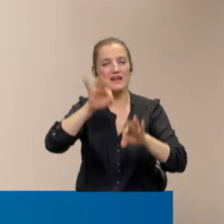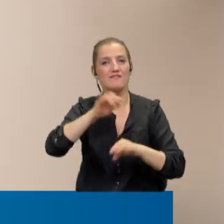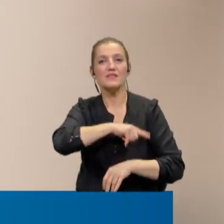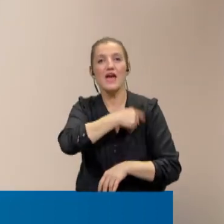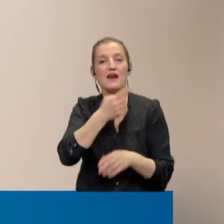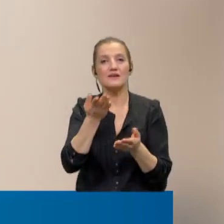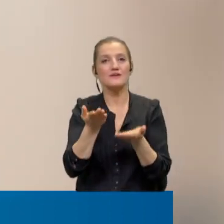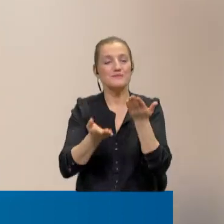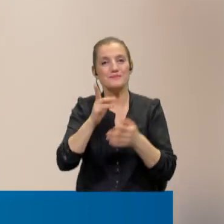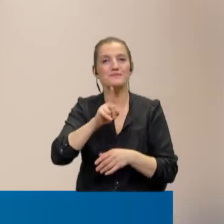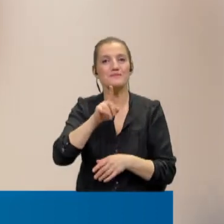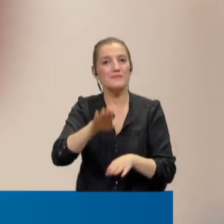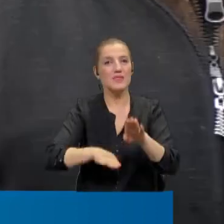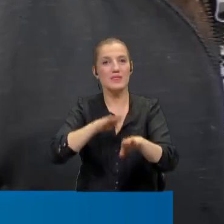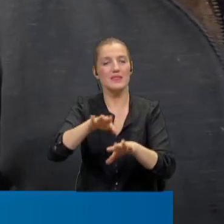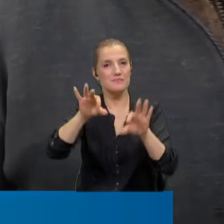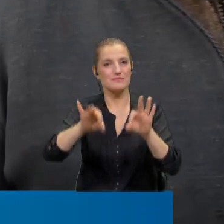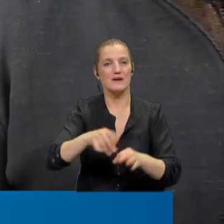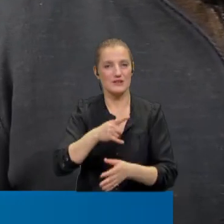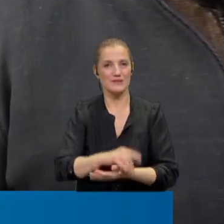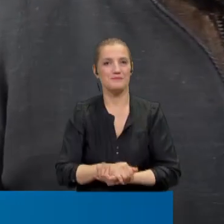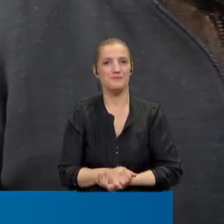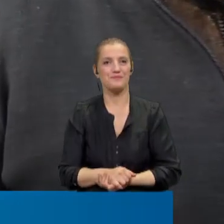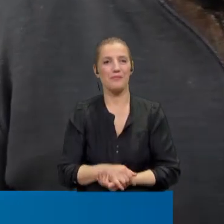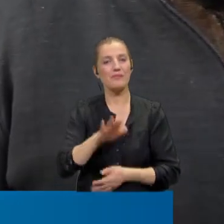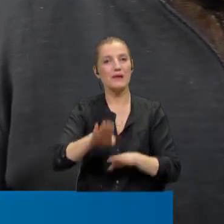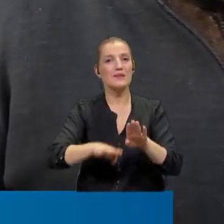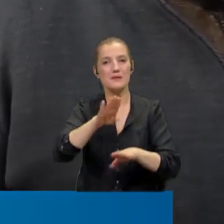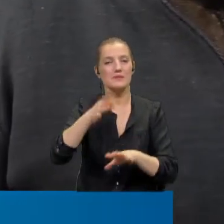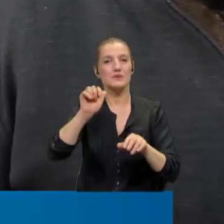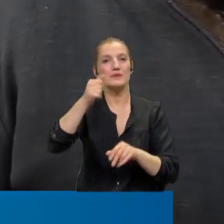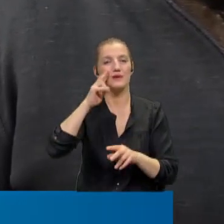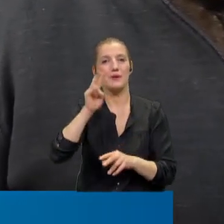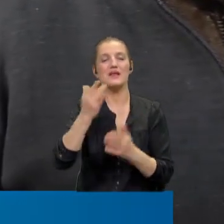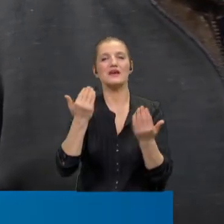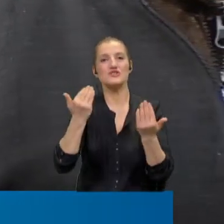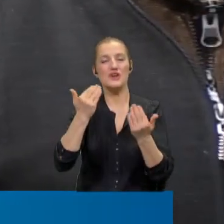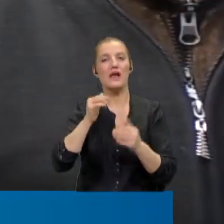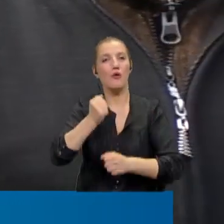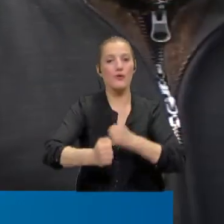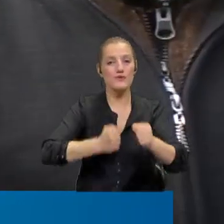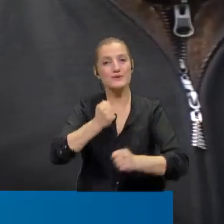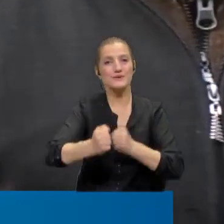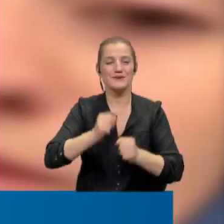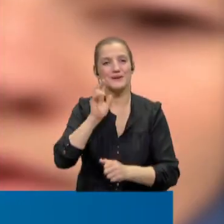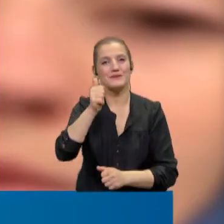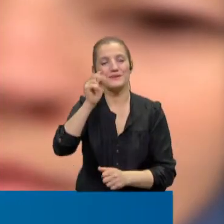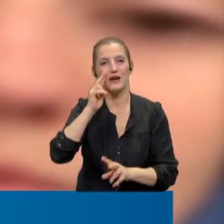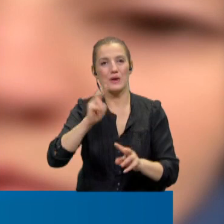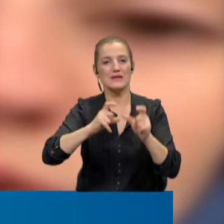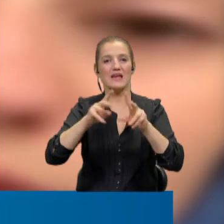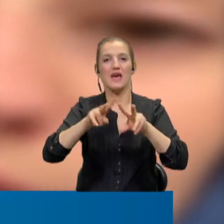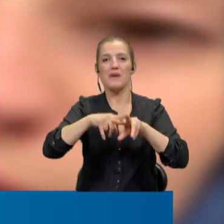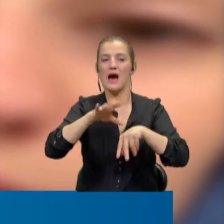değerleri normale döndü adım atmaya başladık adam adlı günleri de görürüz inşallah hep beraber koşacağı günleri de göreceğiz Allah'ın izniyle